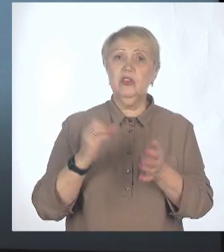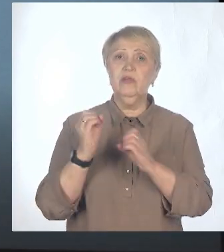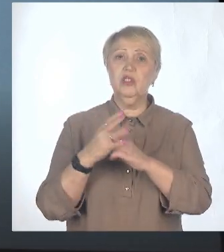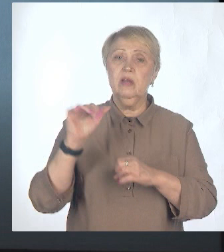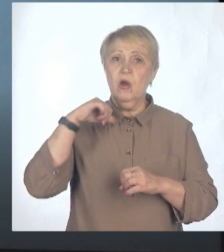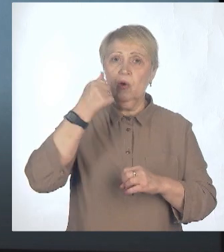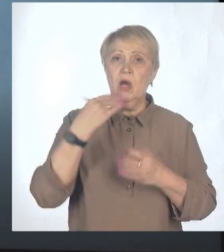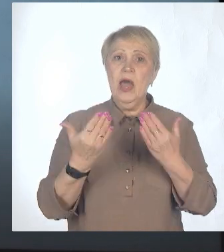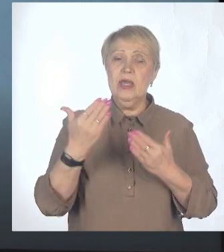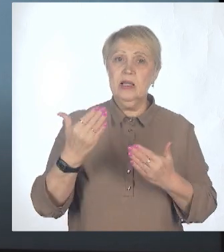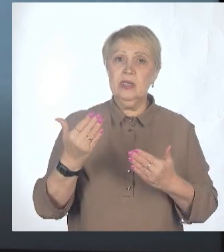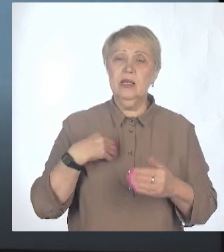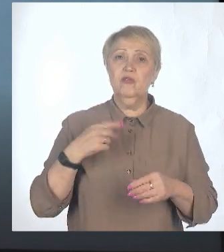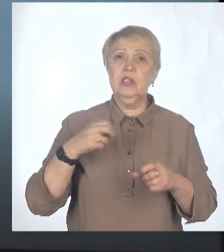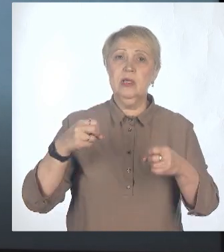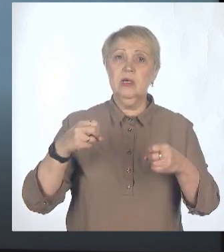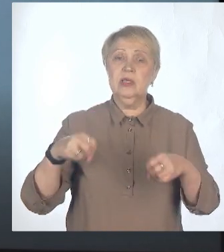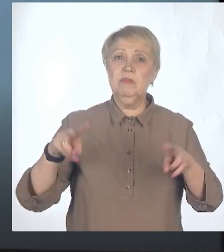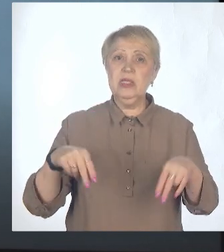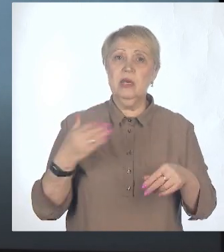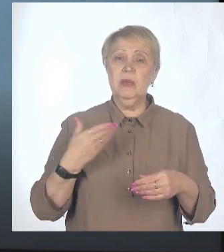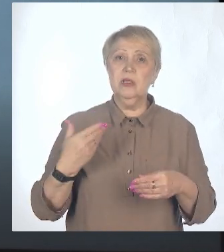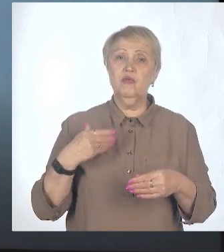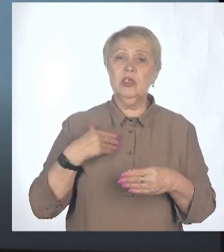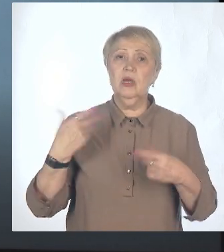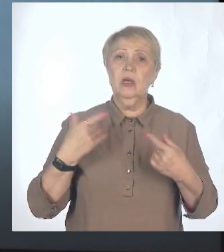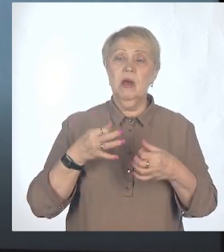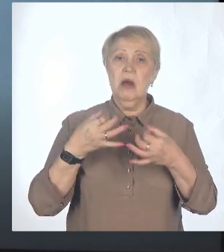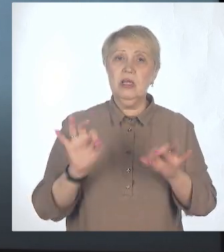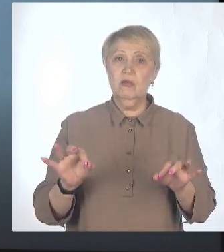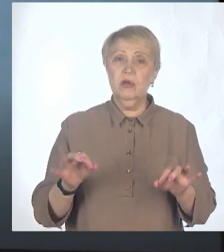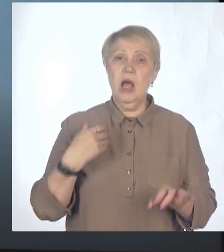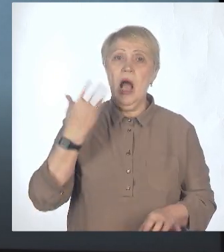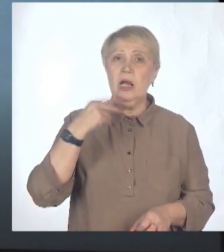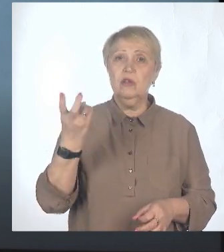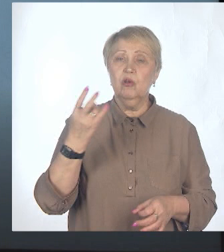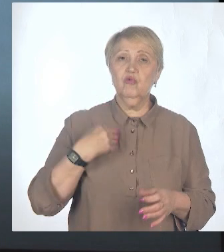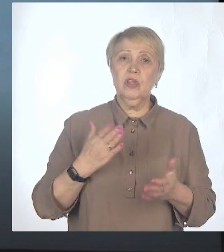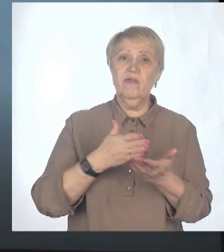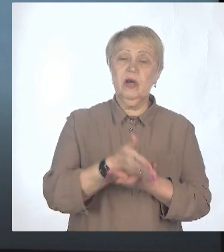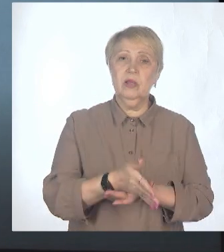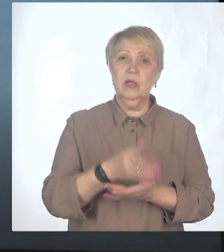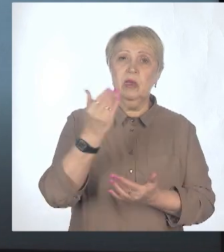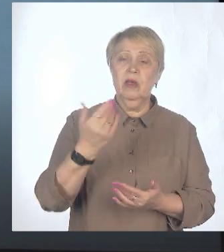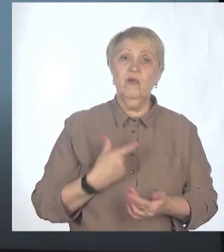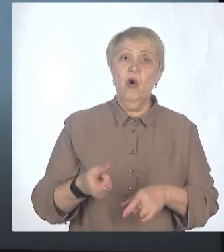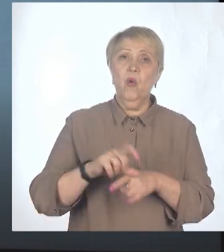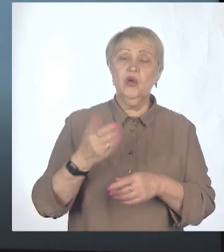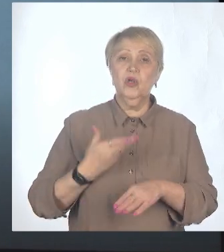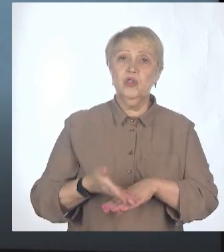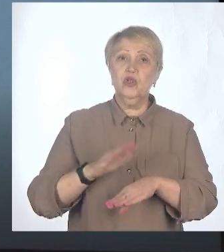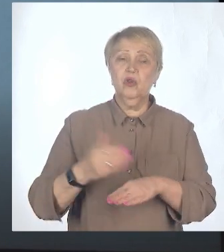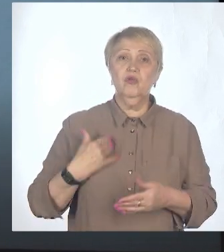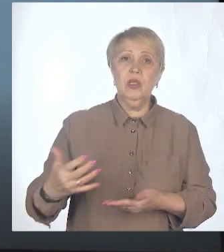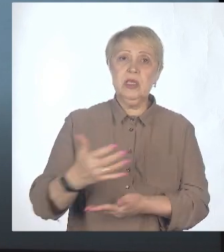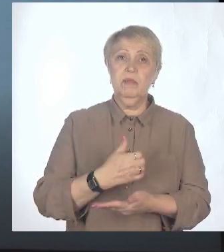с персоналом расстаются, то потом, когда нужно опять выходить на рынок, опять работать, его очень тяжело опять собрать. И поэтому